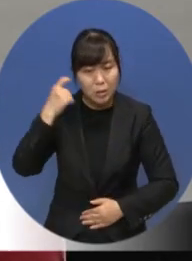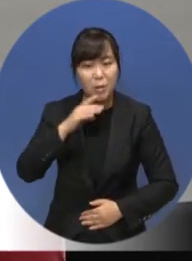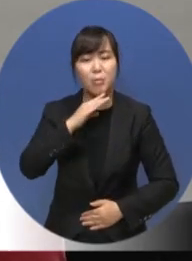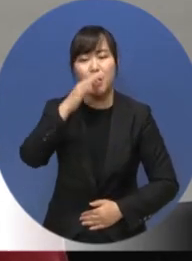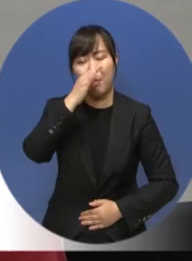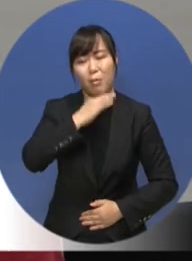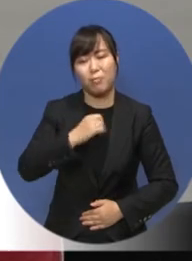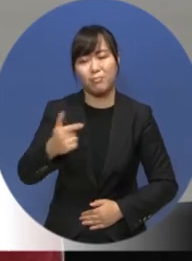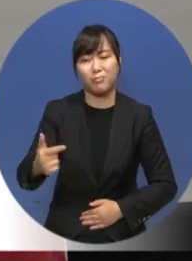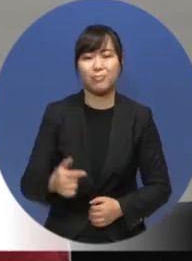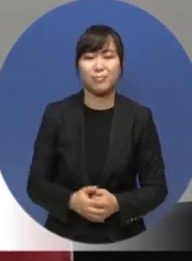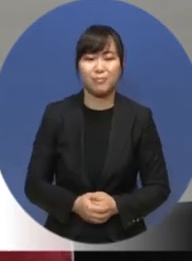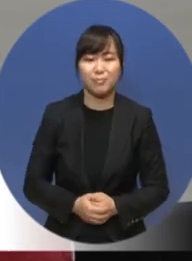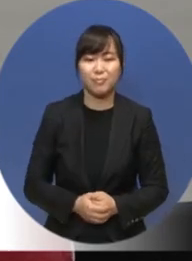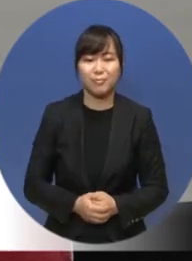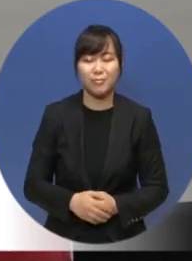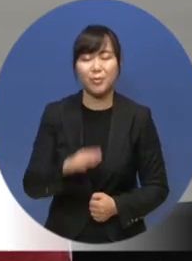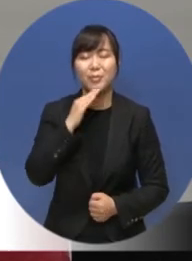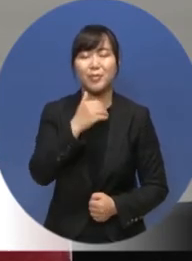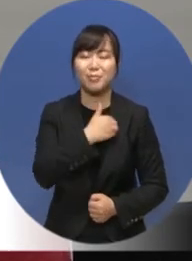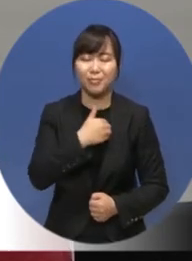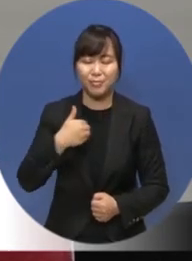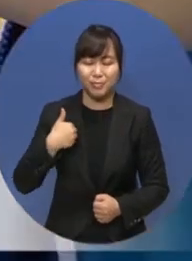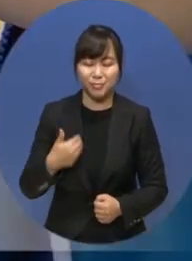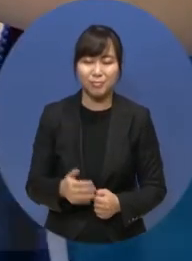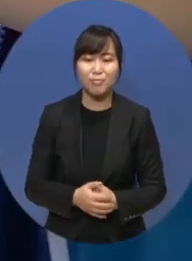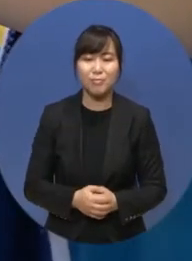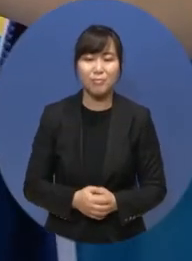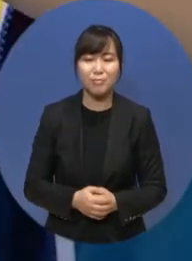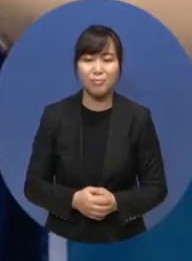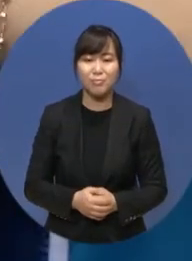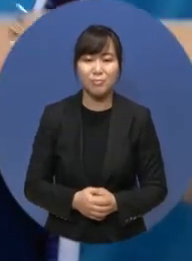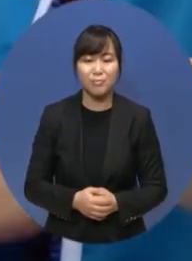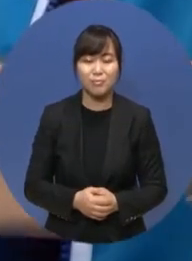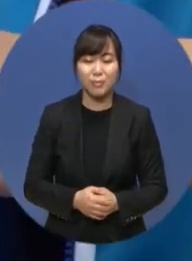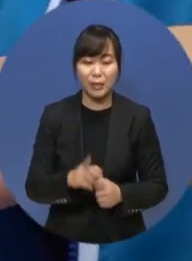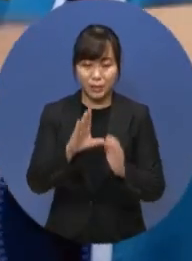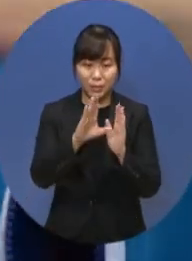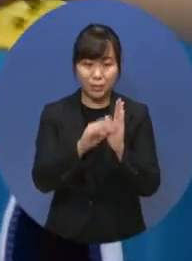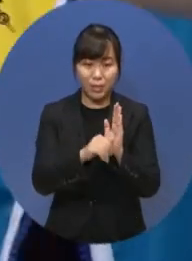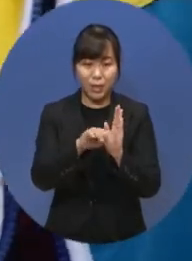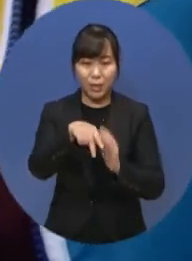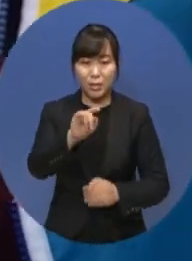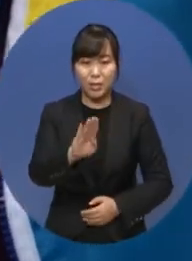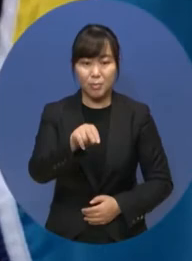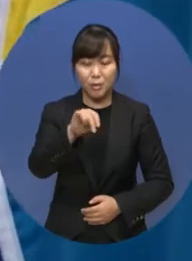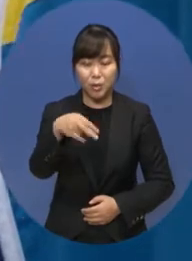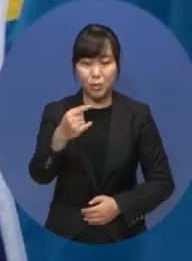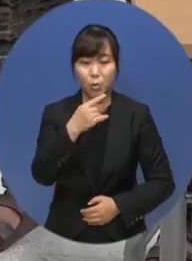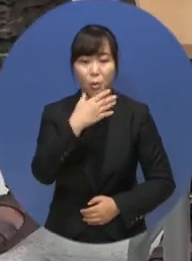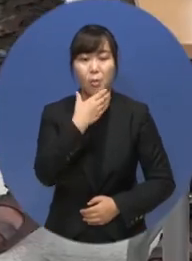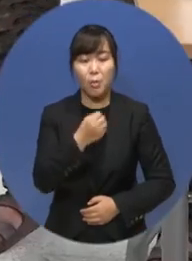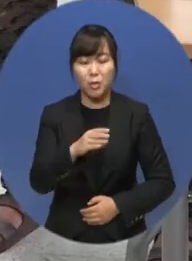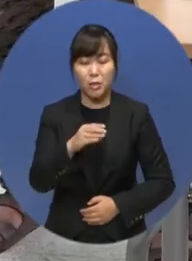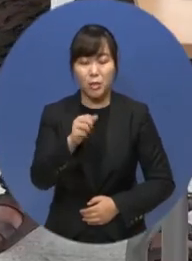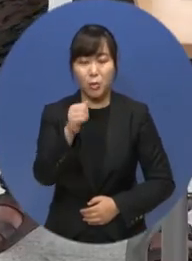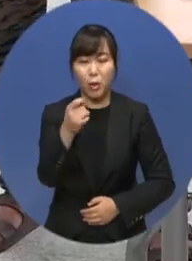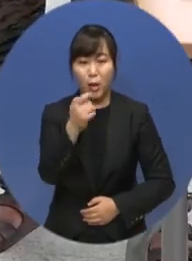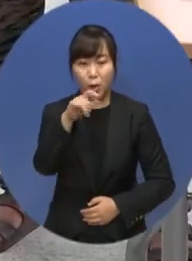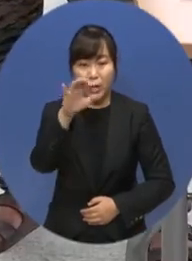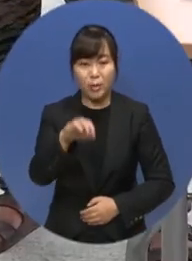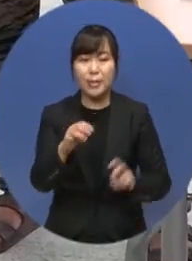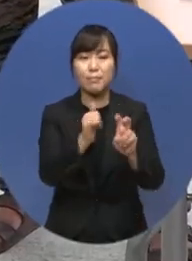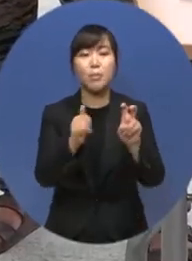진짜 풋풋해요. 뭐 진짜 하는 보람이 느껴지고. 이날 봉사는 삽시도 복지회관에서 20여 명을